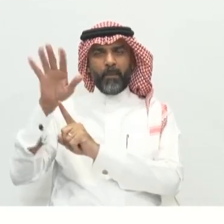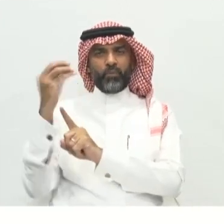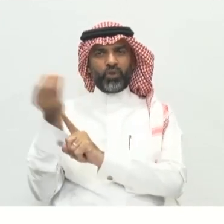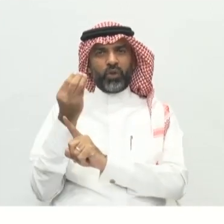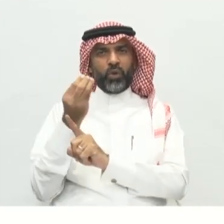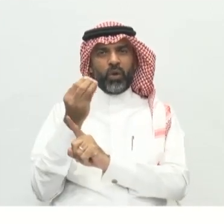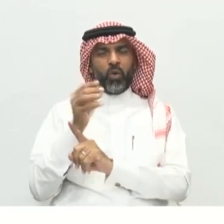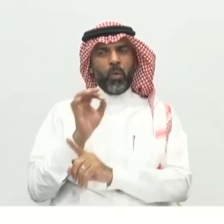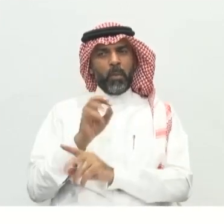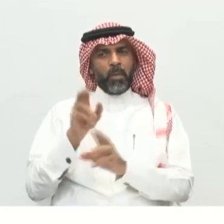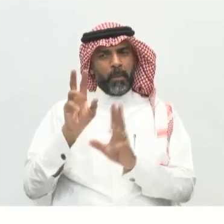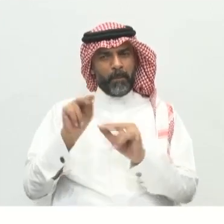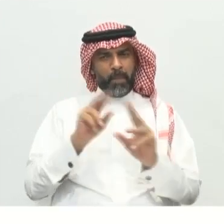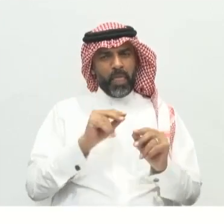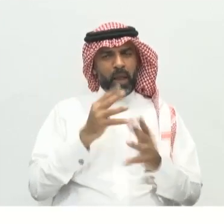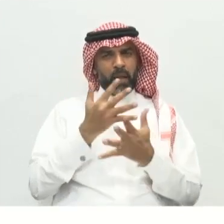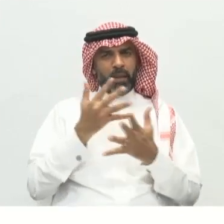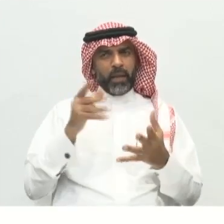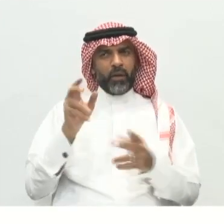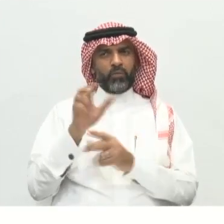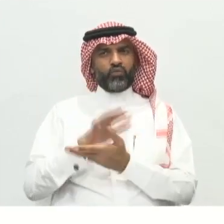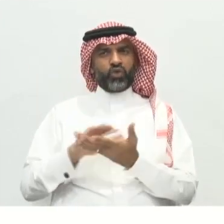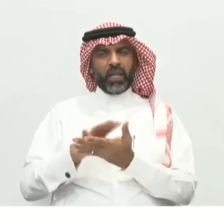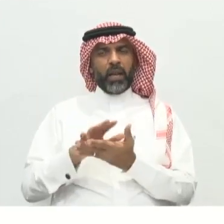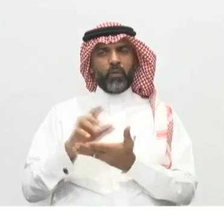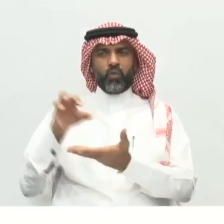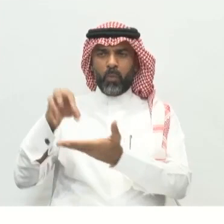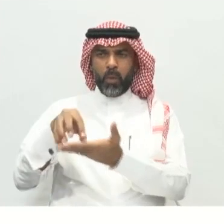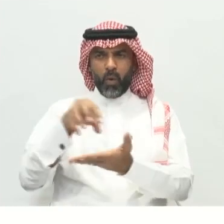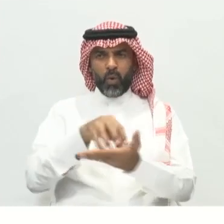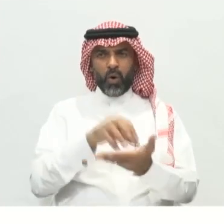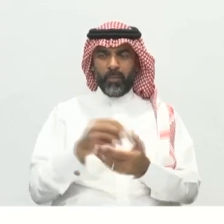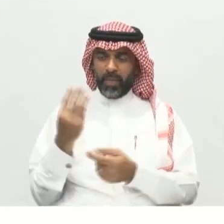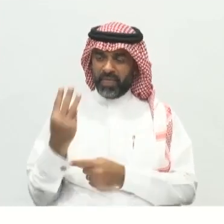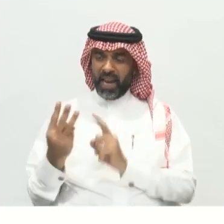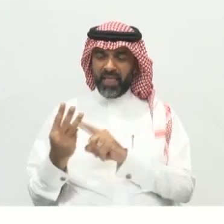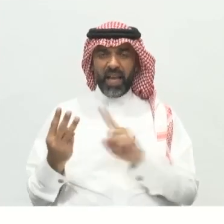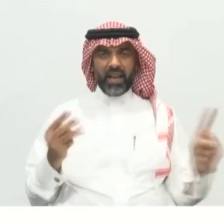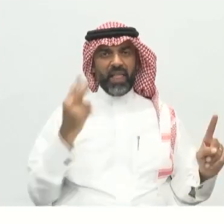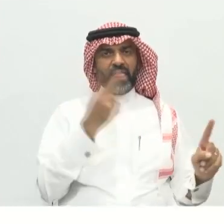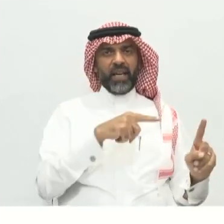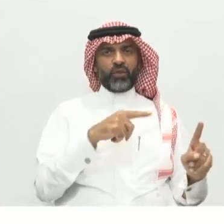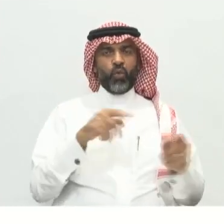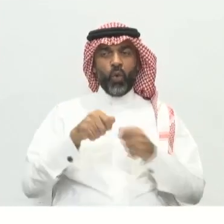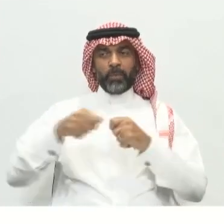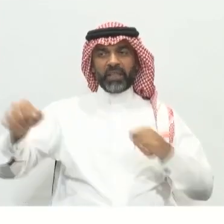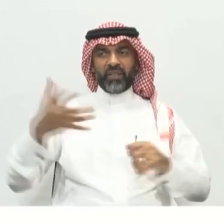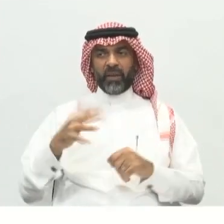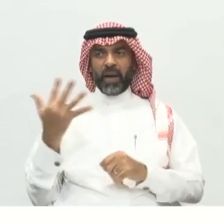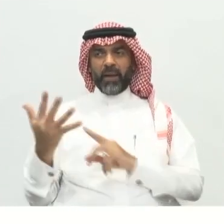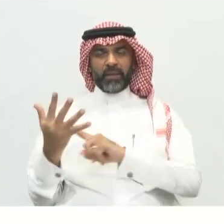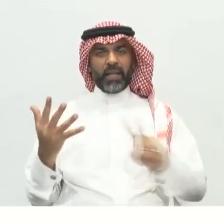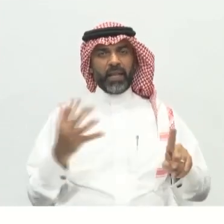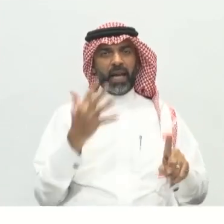بانشاء امثله متعدده على مشكله البائع تشمل مواقع من ثلاثه الى 12 والمسافه من خمس وحدات الى 20